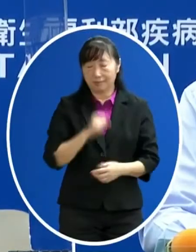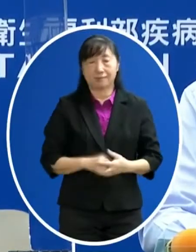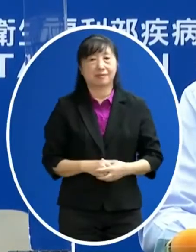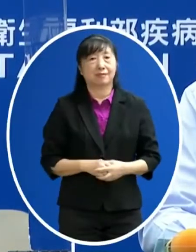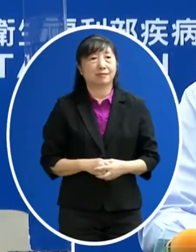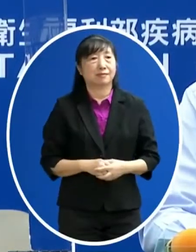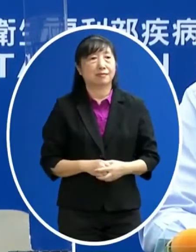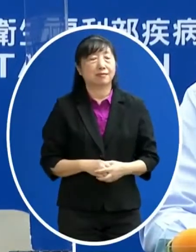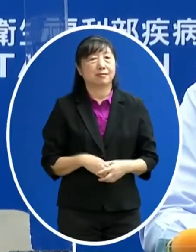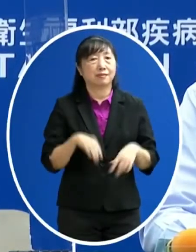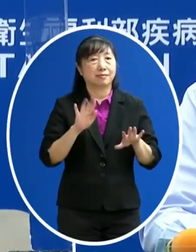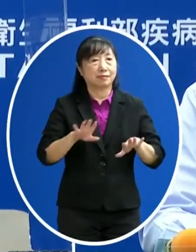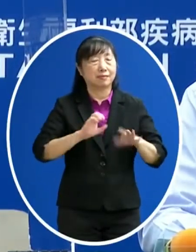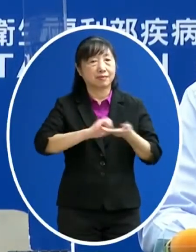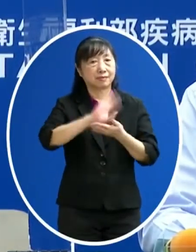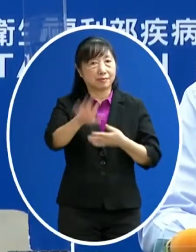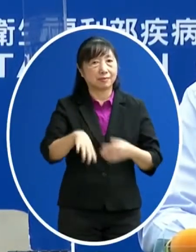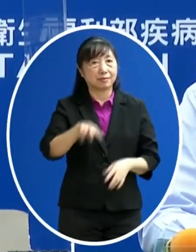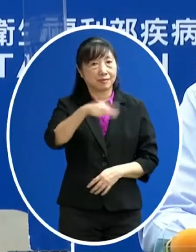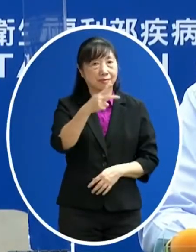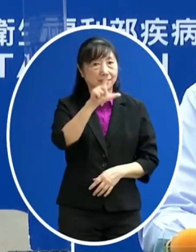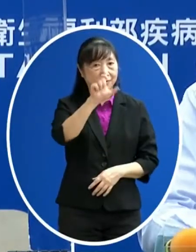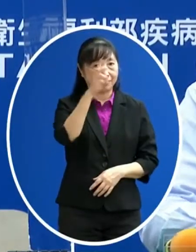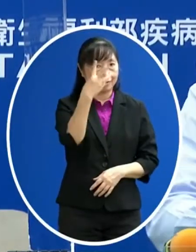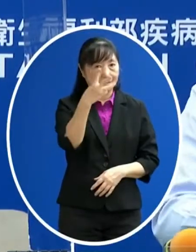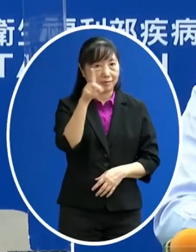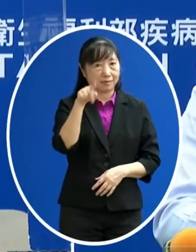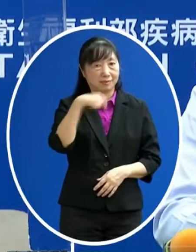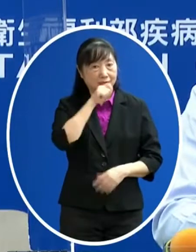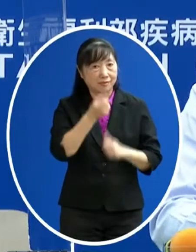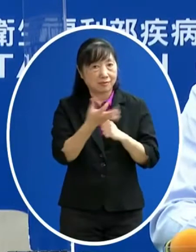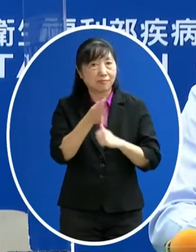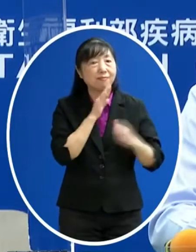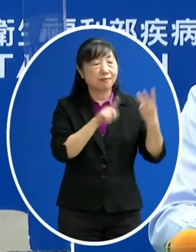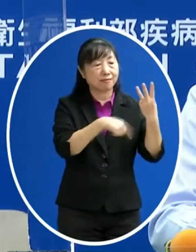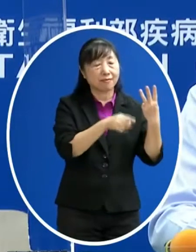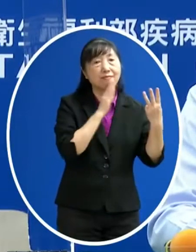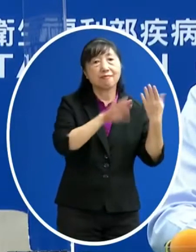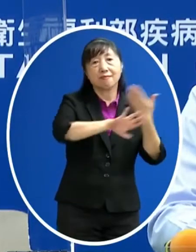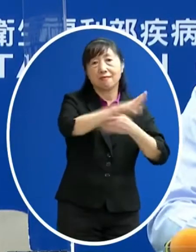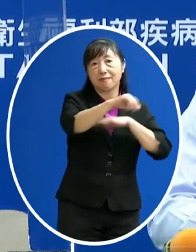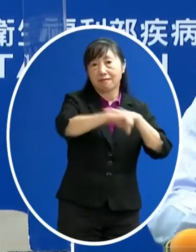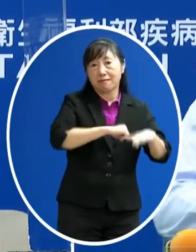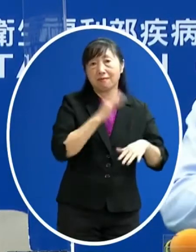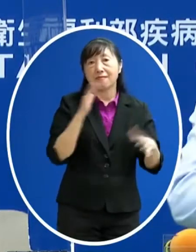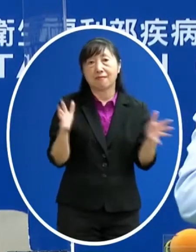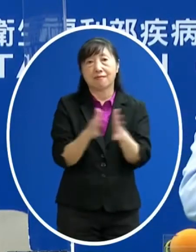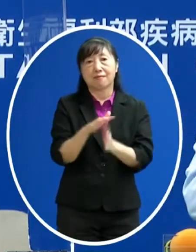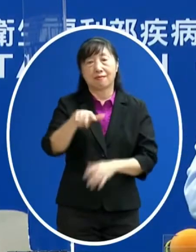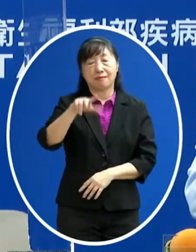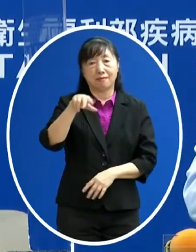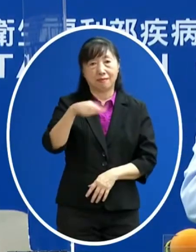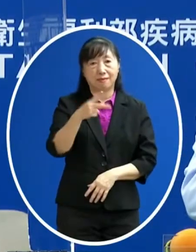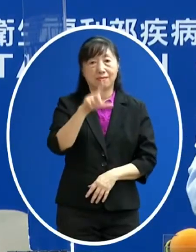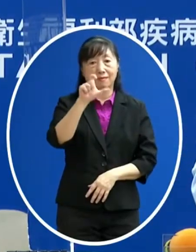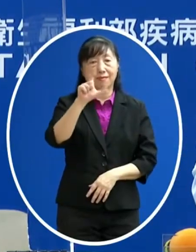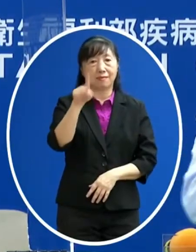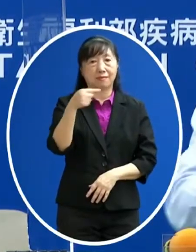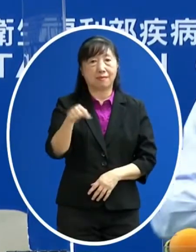那这样我们公布有263例的本土病例，3例境外移入，那总共有